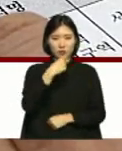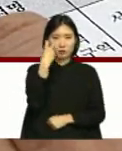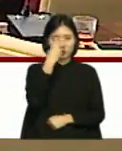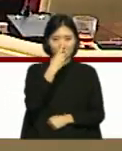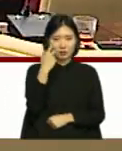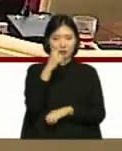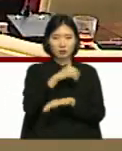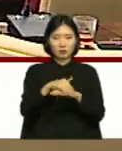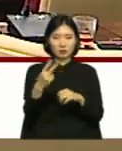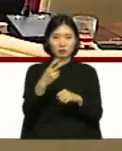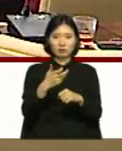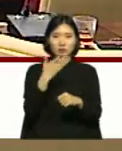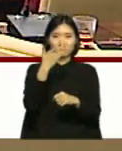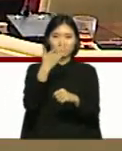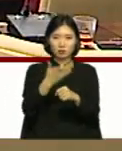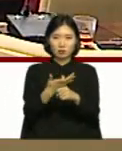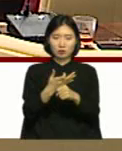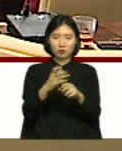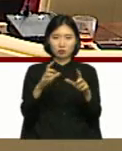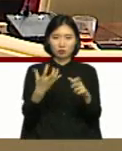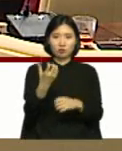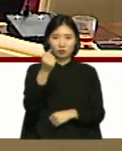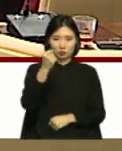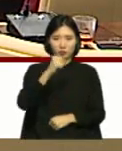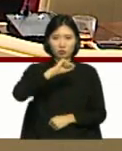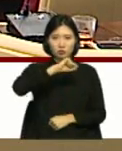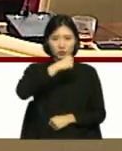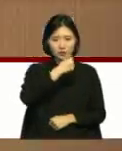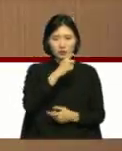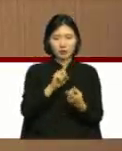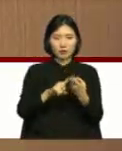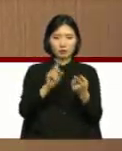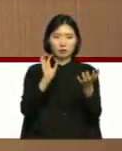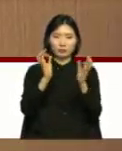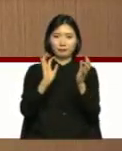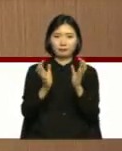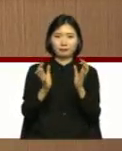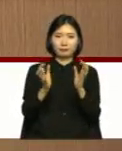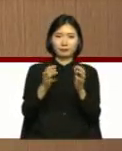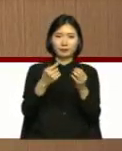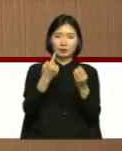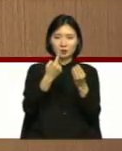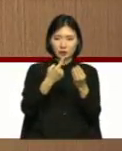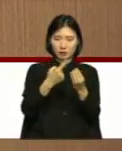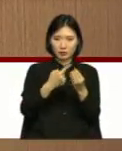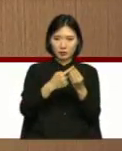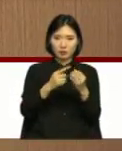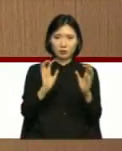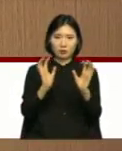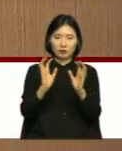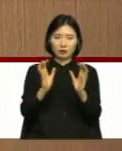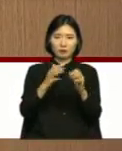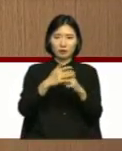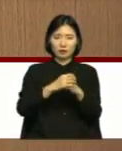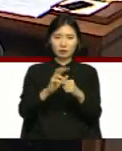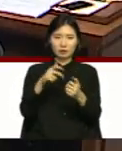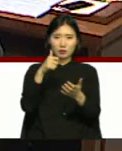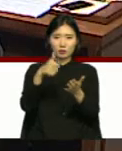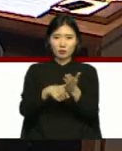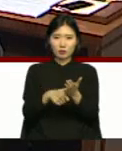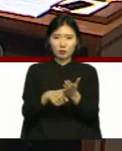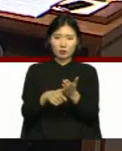계획하는 2019년 도구 u 재산 관리 계획안 돈의 됩니다 한편 1차 본회의에서는 마포고 자원회수시설